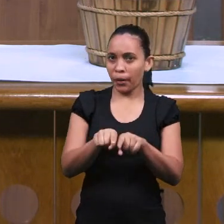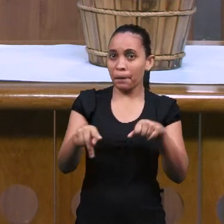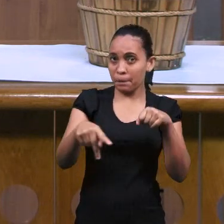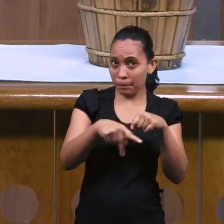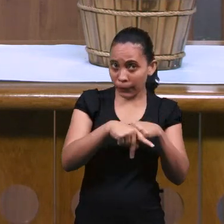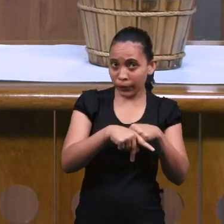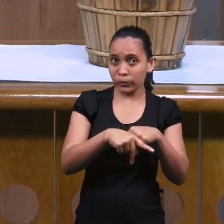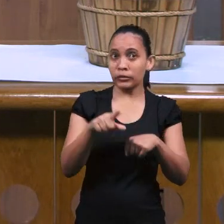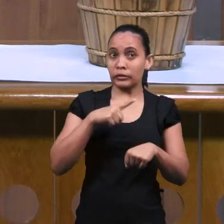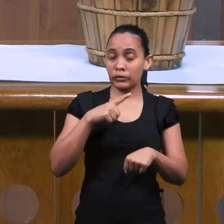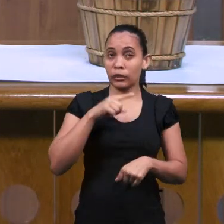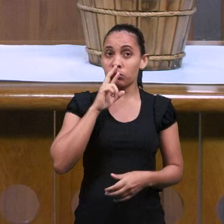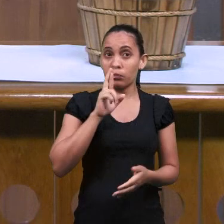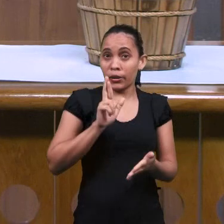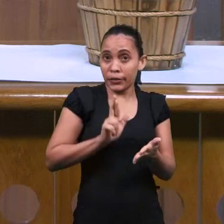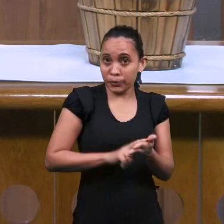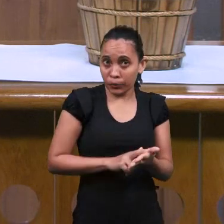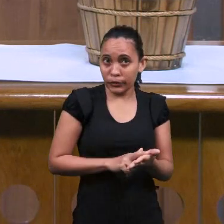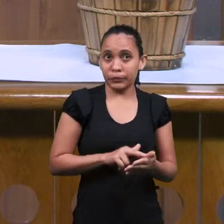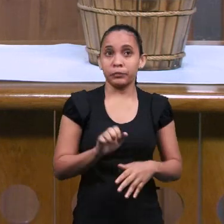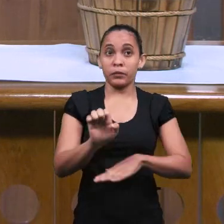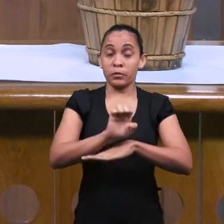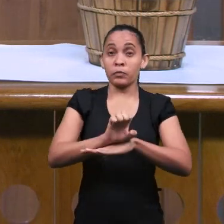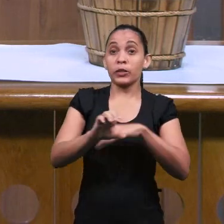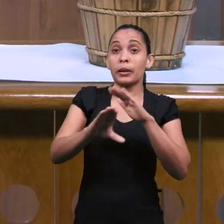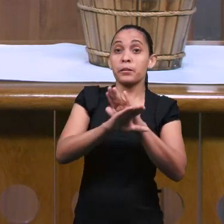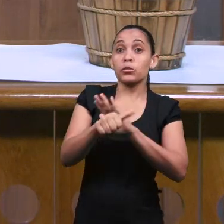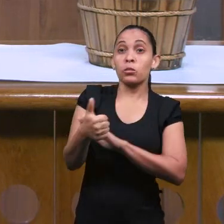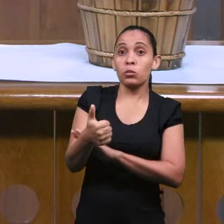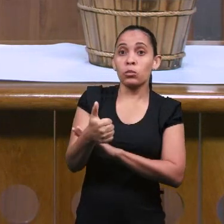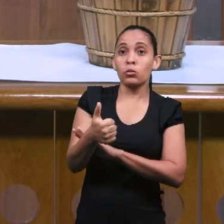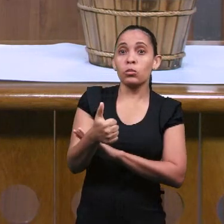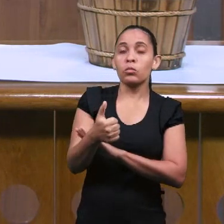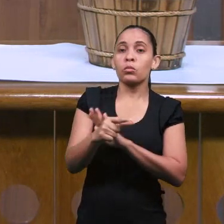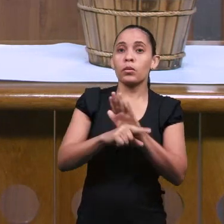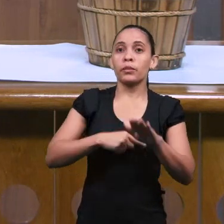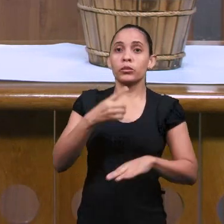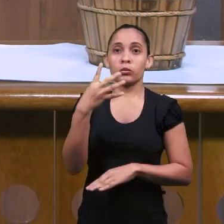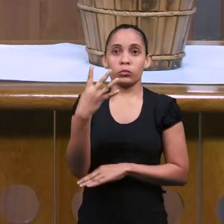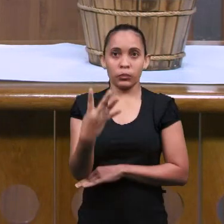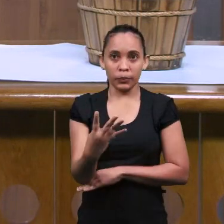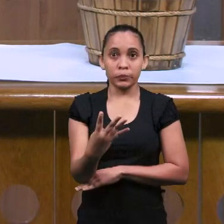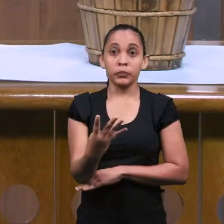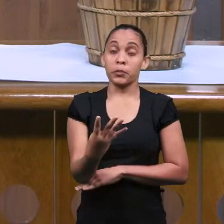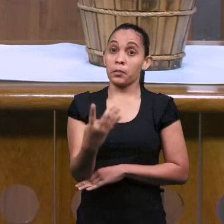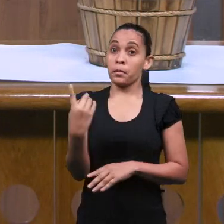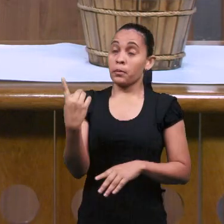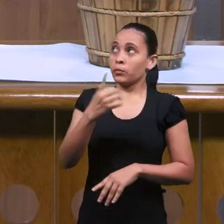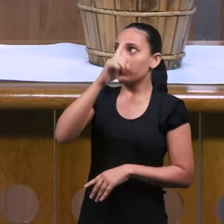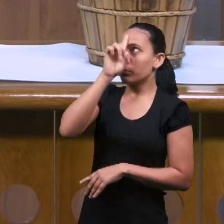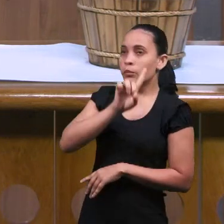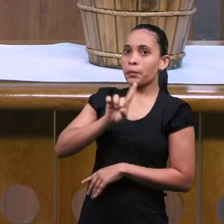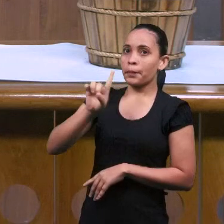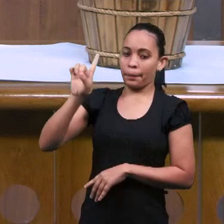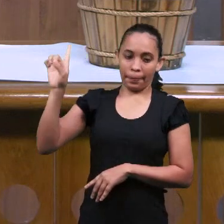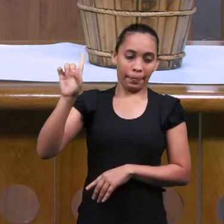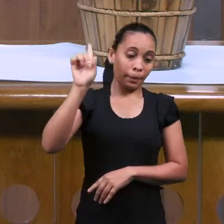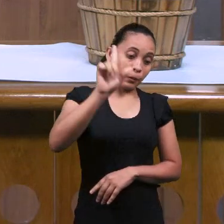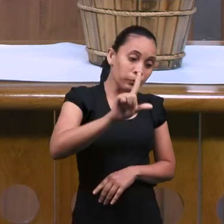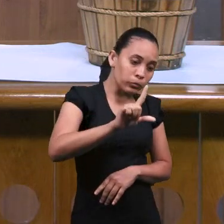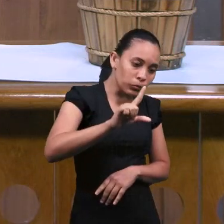chacun de ces textes a une réponse. Donc, nous avons Éphésiens 1.4, comme aussi nous a élu. Regardez bien, il parle sur le